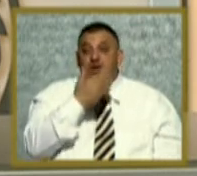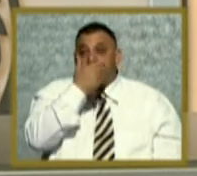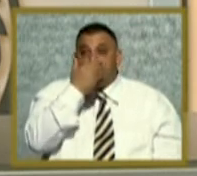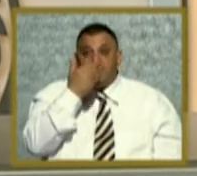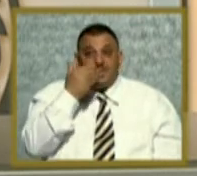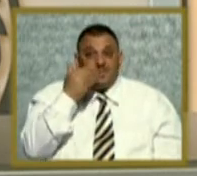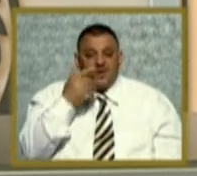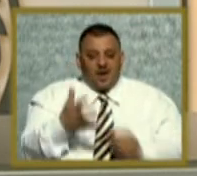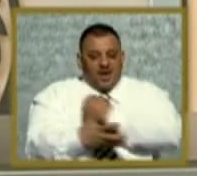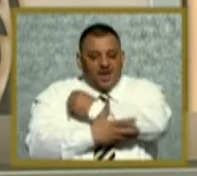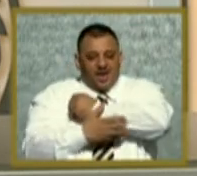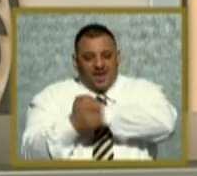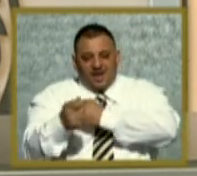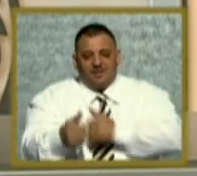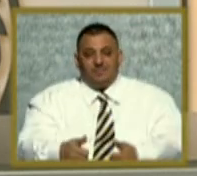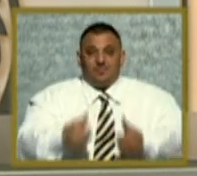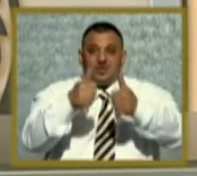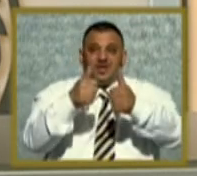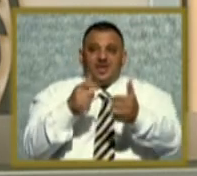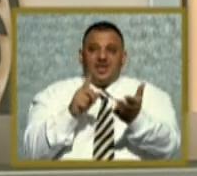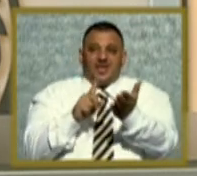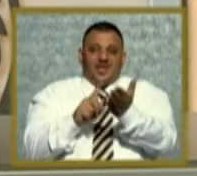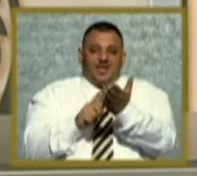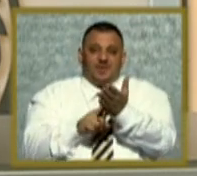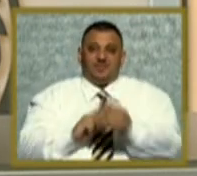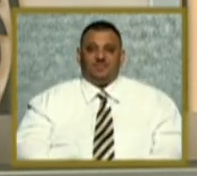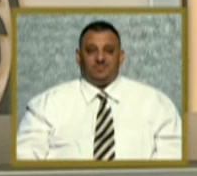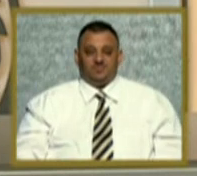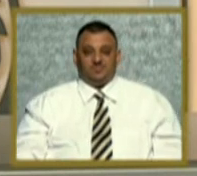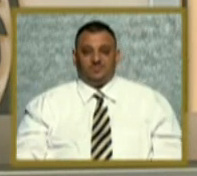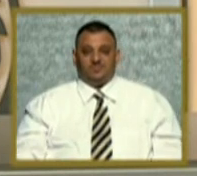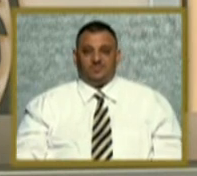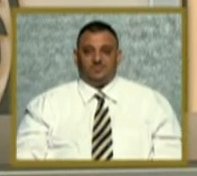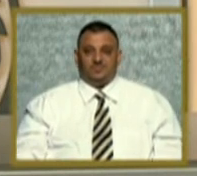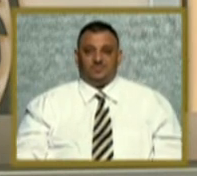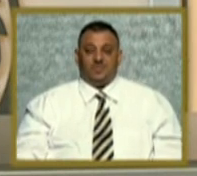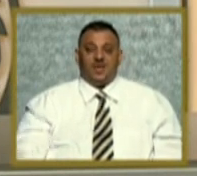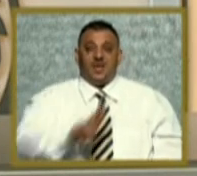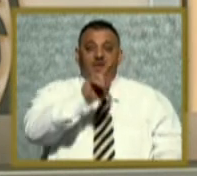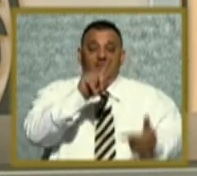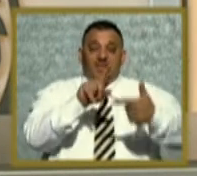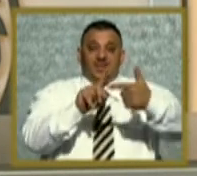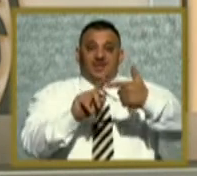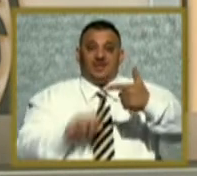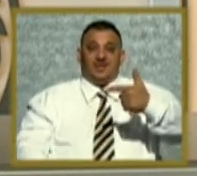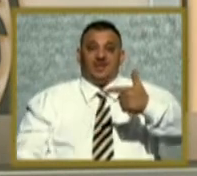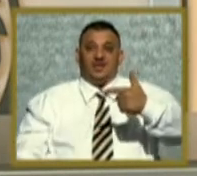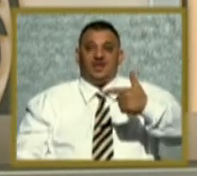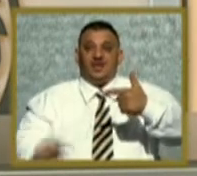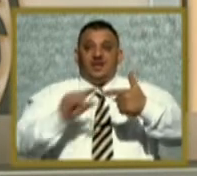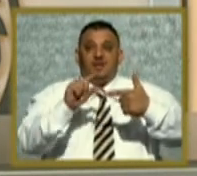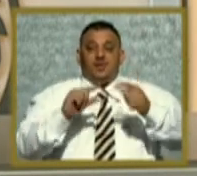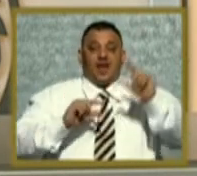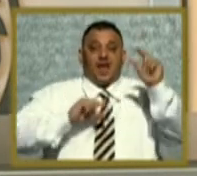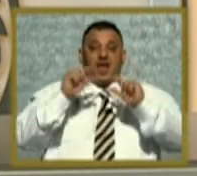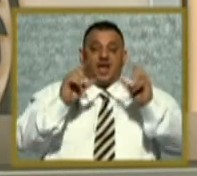يكثر من الصدقة، كل هذا خير وبإذن الله كفارة لما سلف وكان. عبد الله في سؤاله الثاني يقول بالنسبة للحديث